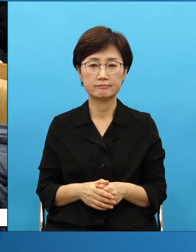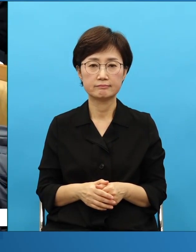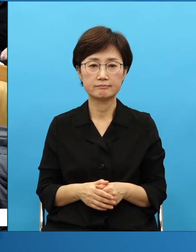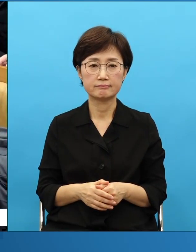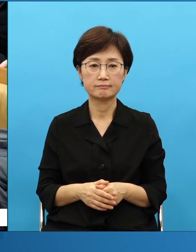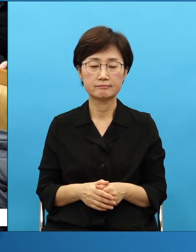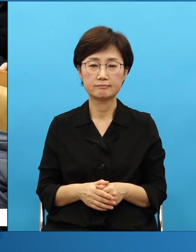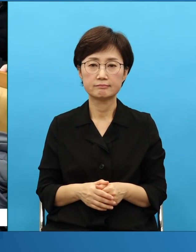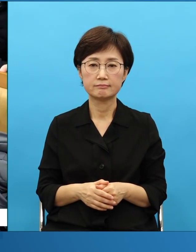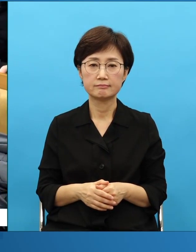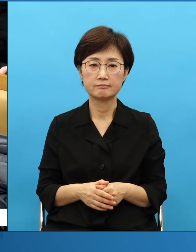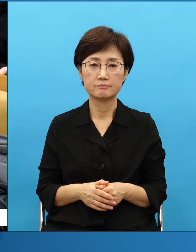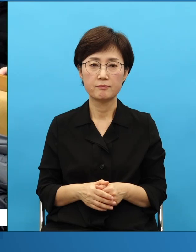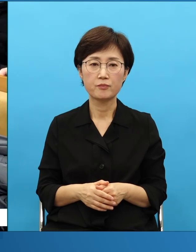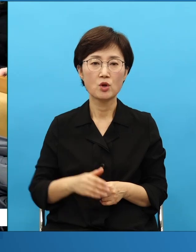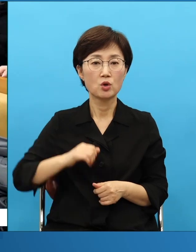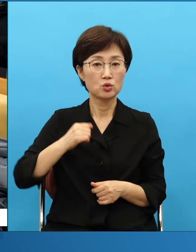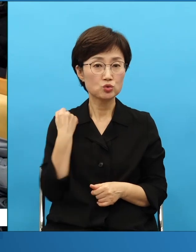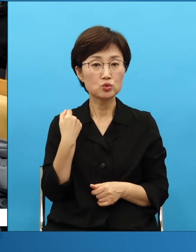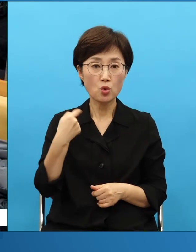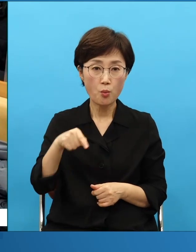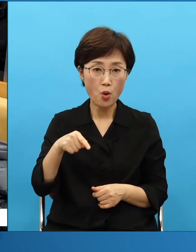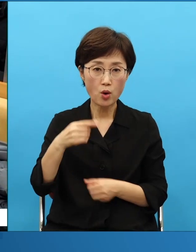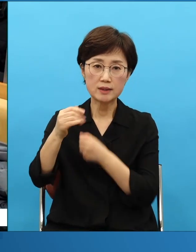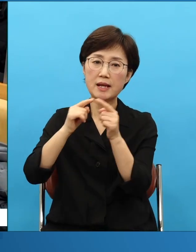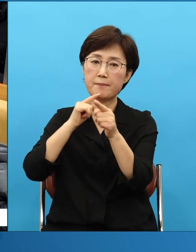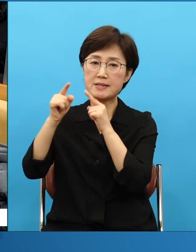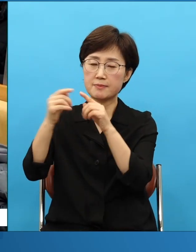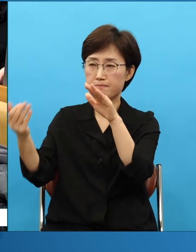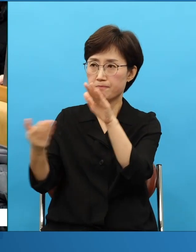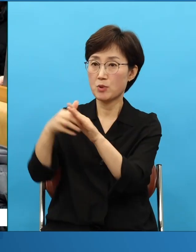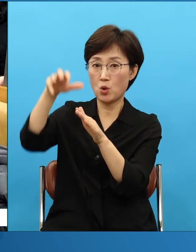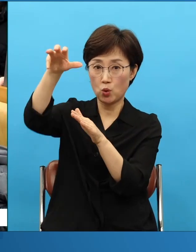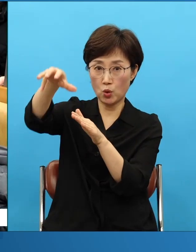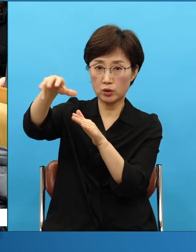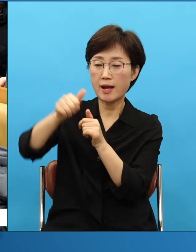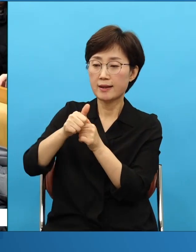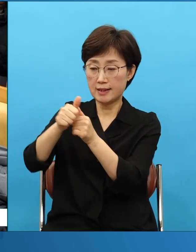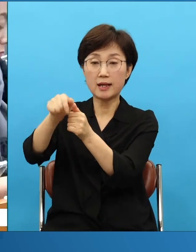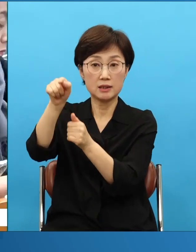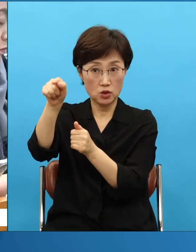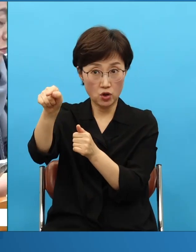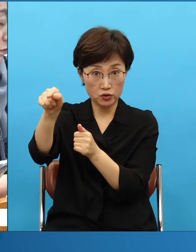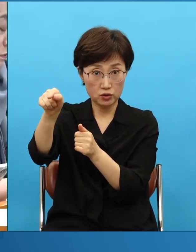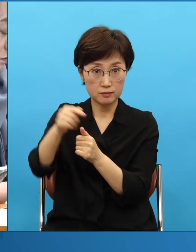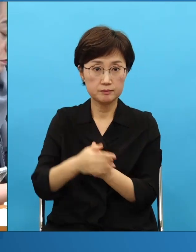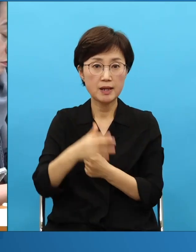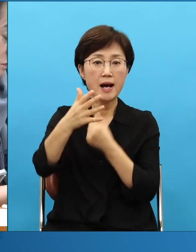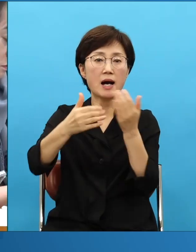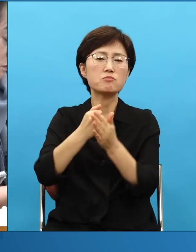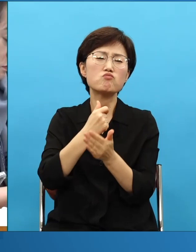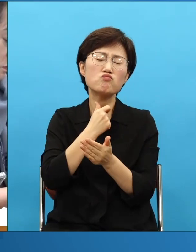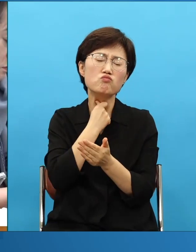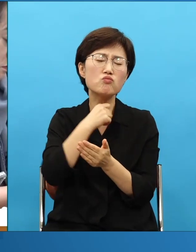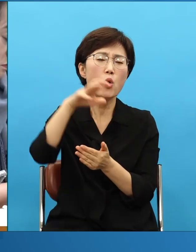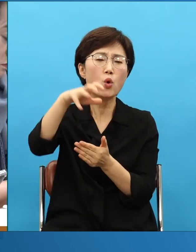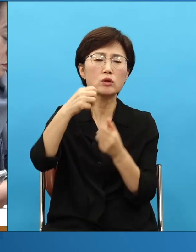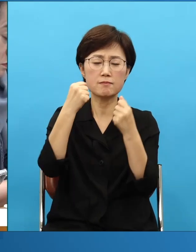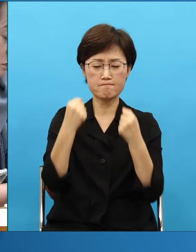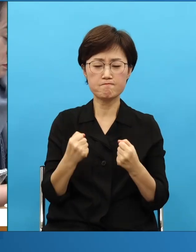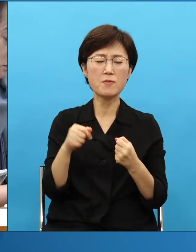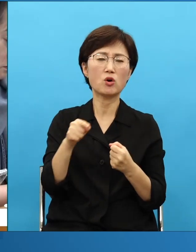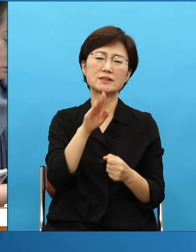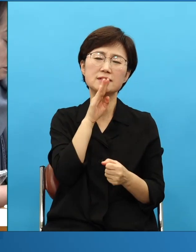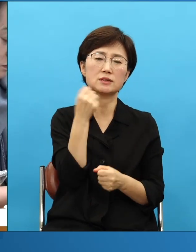유광수 목사는 순종이란 하나님의 말씀이 성취되는 곳으로 따라가는 것이고 하나님이 원하시는 곳에 있는